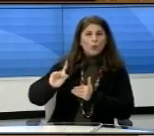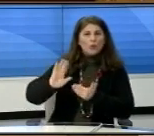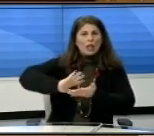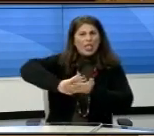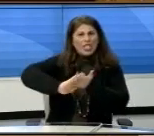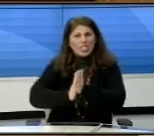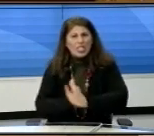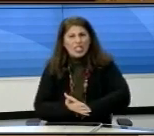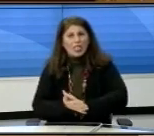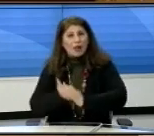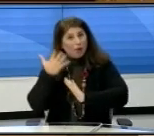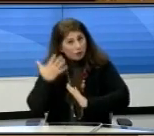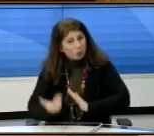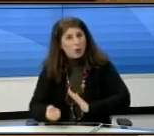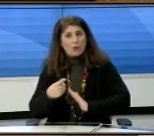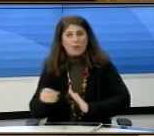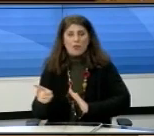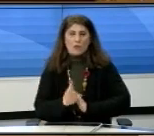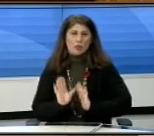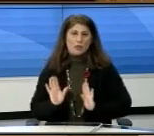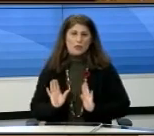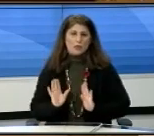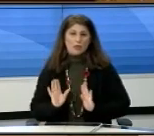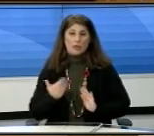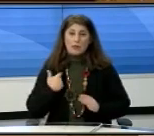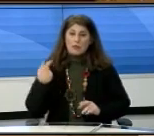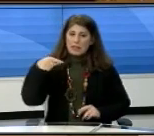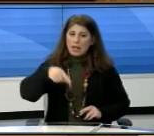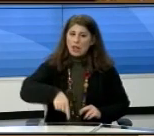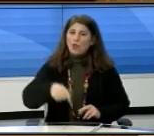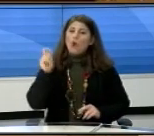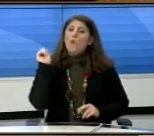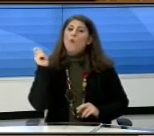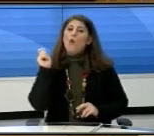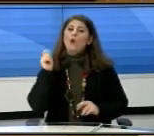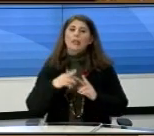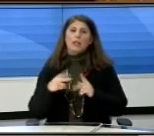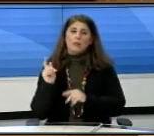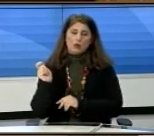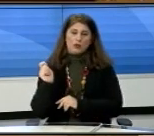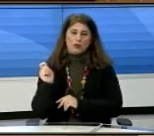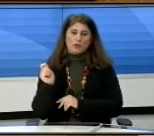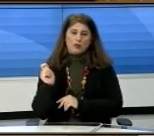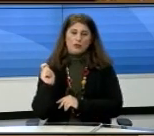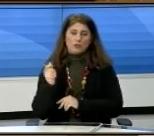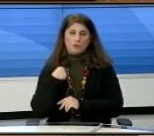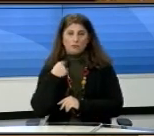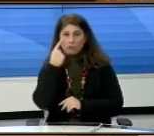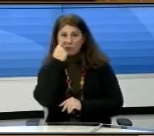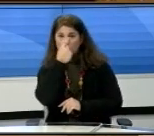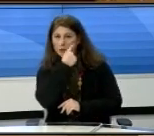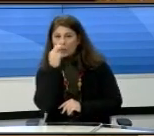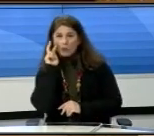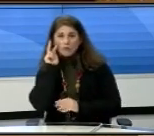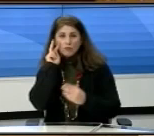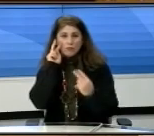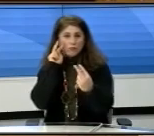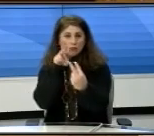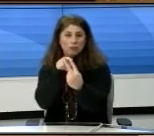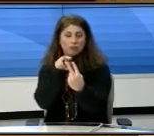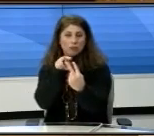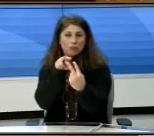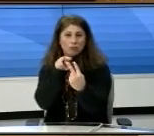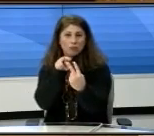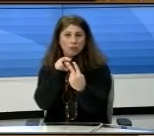ισοπεδώνουμε υπαρκτές διαφορές. Είμαστε εδώ για να κάνουμε πολιτική αντιπολίτευση. Να σας κοιτάξουμε στα μάτια και εσάς και όλους